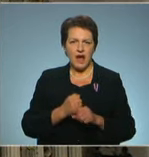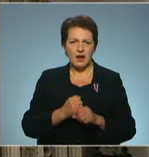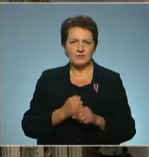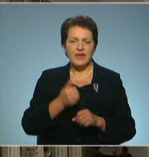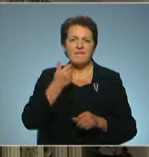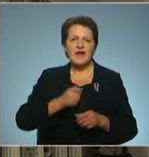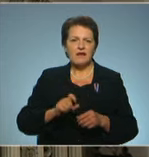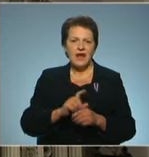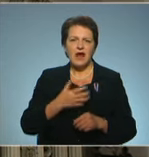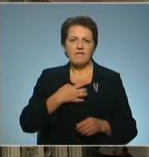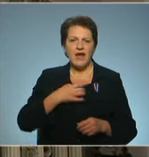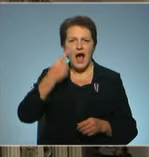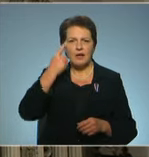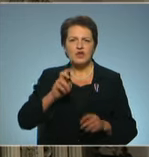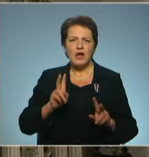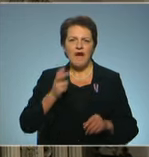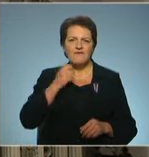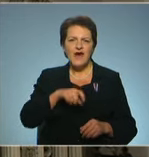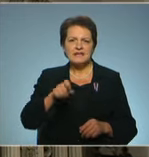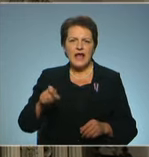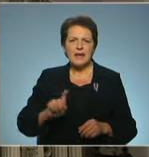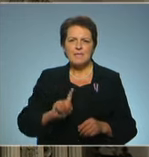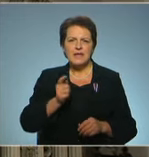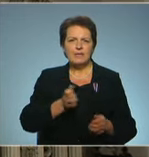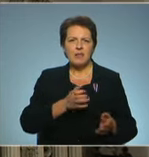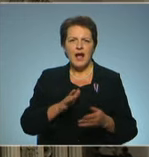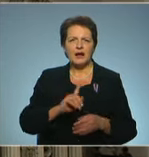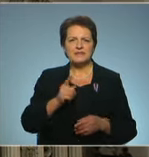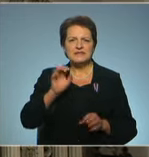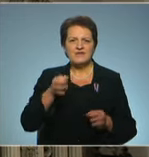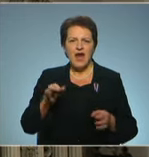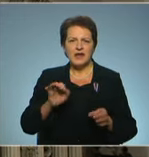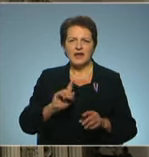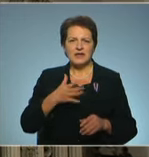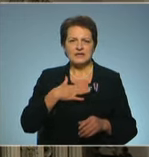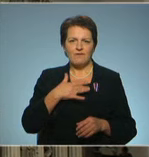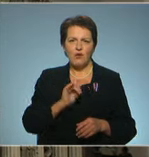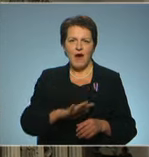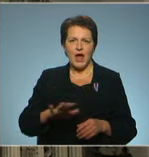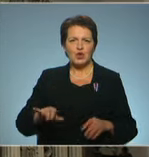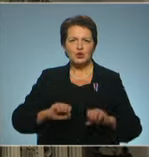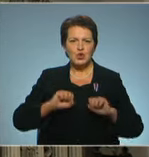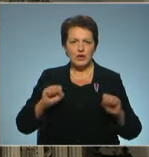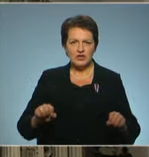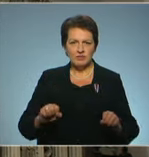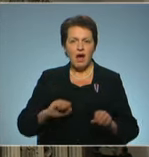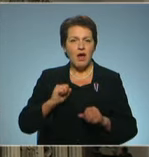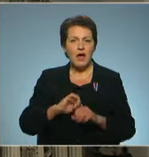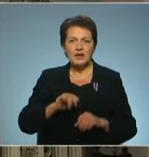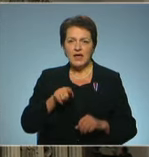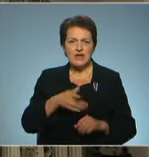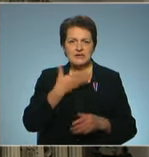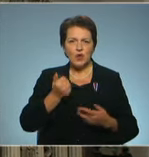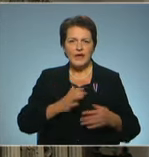Vēl vairāk vajag apziņu, ka vecākiem pirmām kārtām svarīga ir savu bērnu drošība. Pat ja tas nav